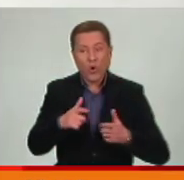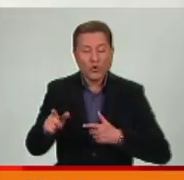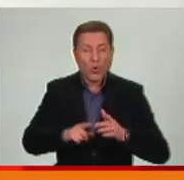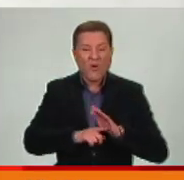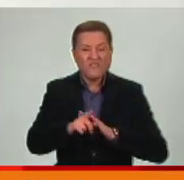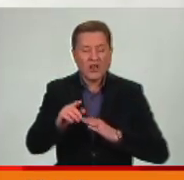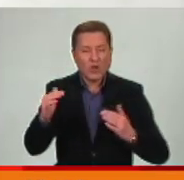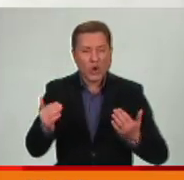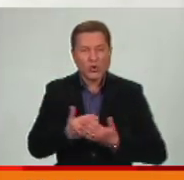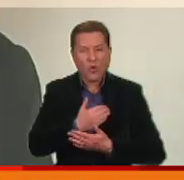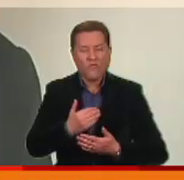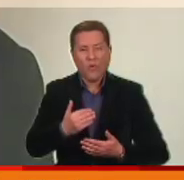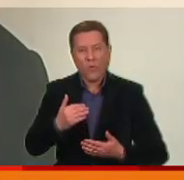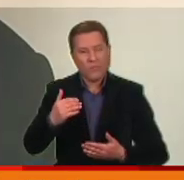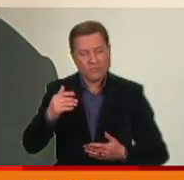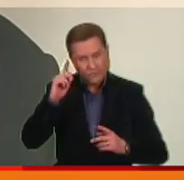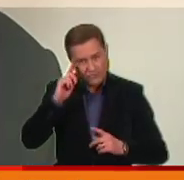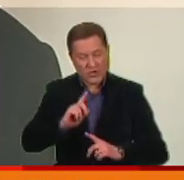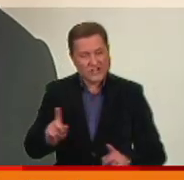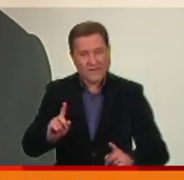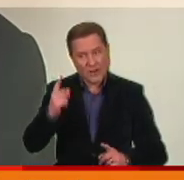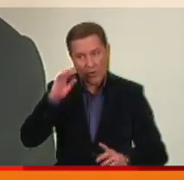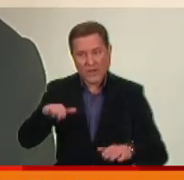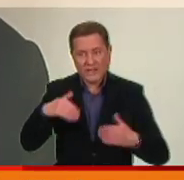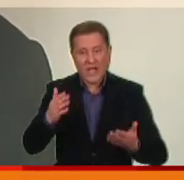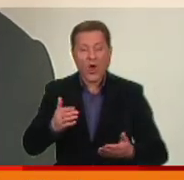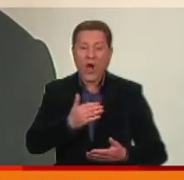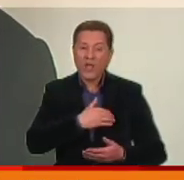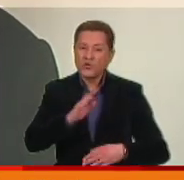життя нову божевільну ідею. Моя мрія – будинок на воді, як